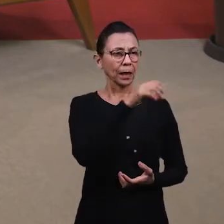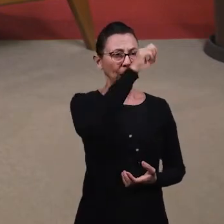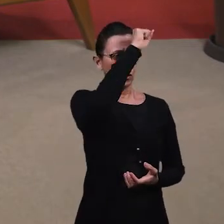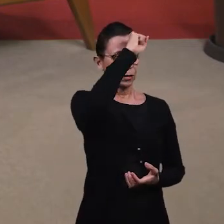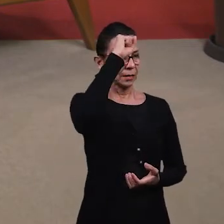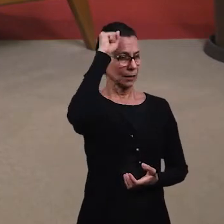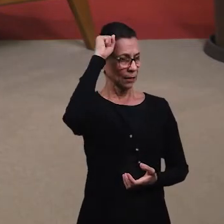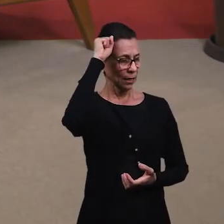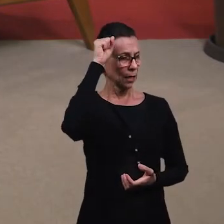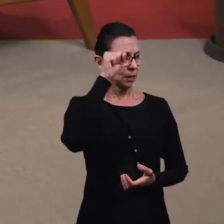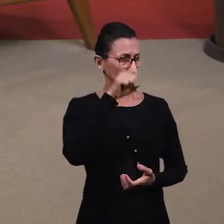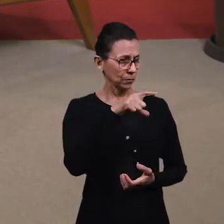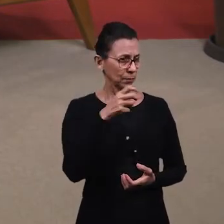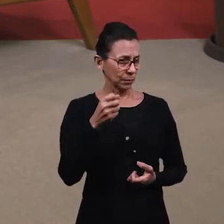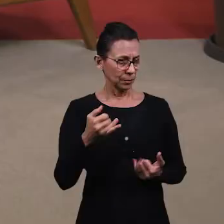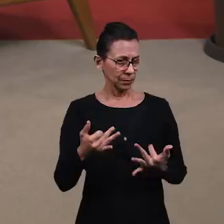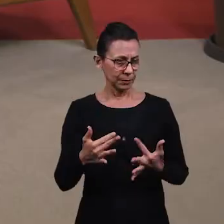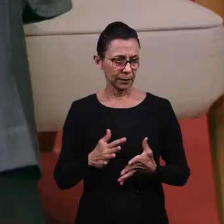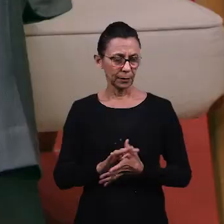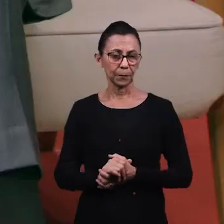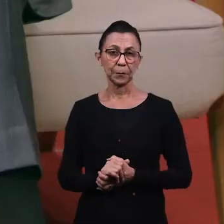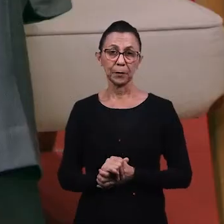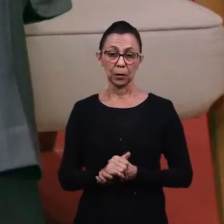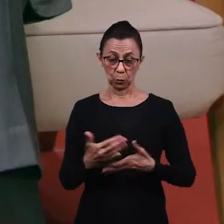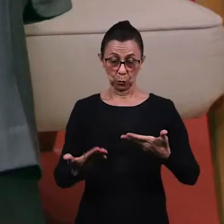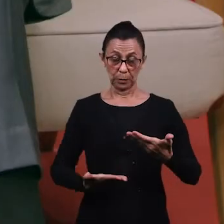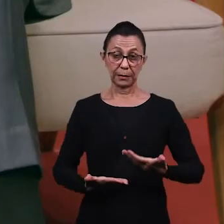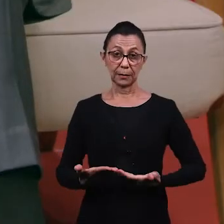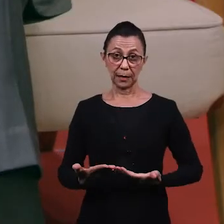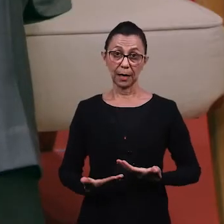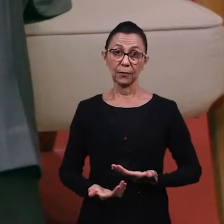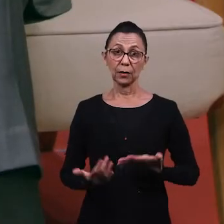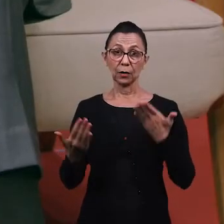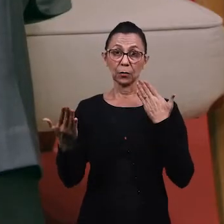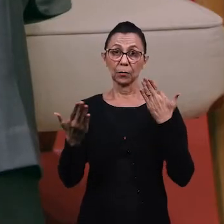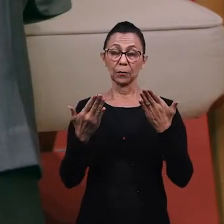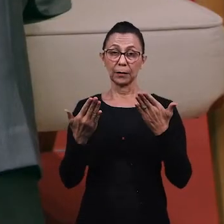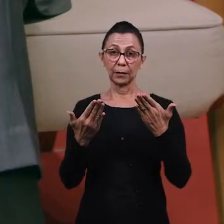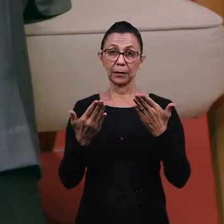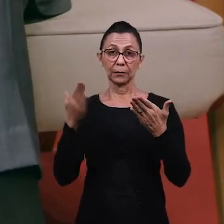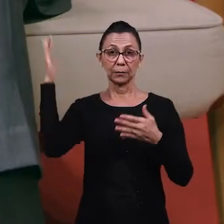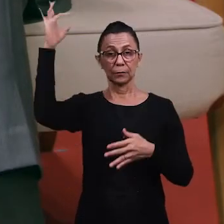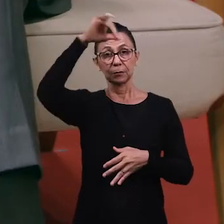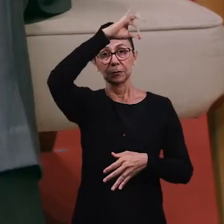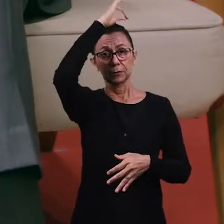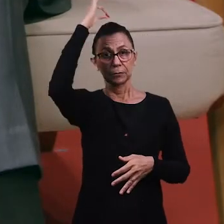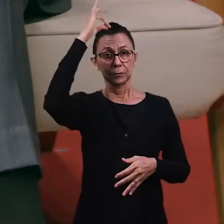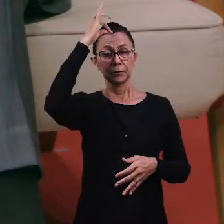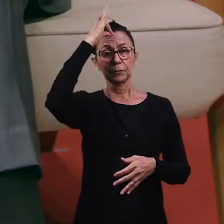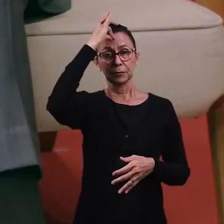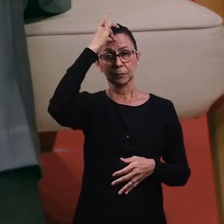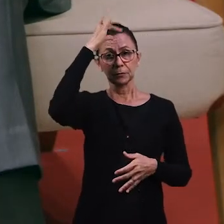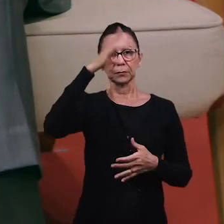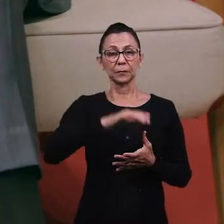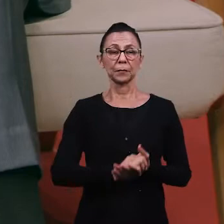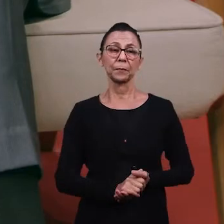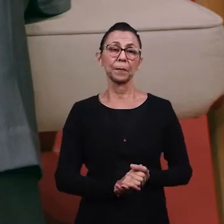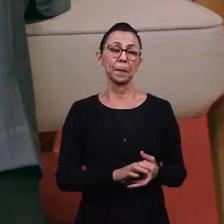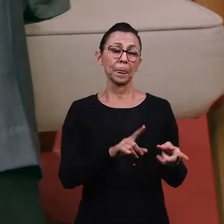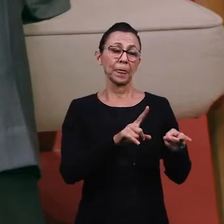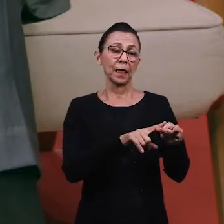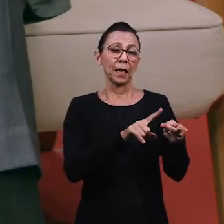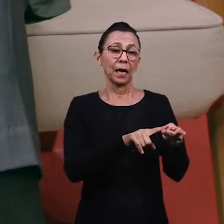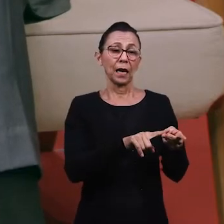le rejet à cette invitation. Sergio, vous pouvez dire quelque chose? Les serviteurs qui sont allés, nous avons déjà dit, c'est la figure du Saint-Esprit, c'est